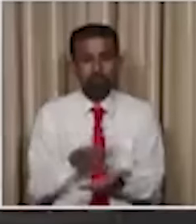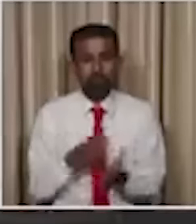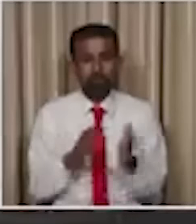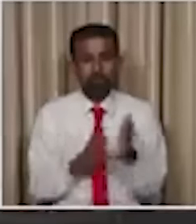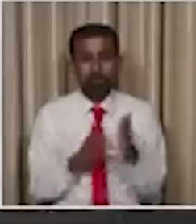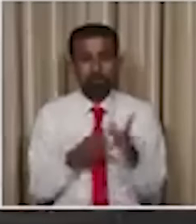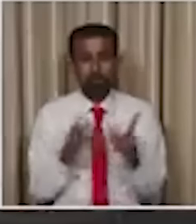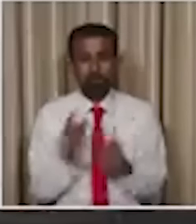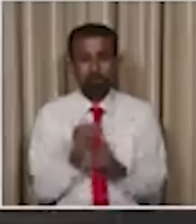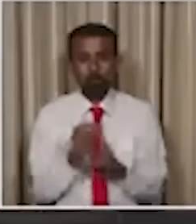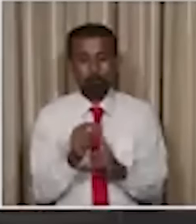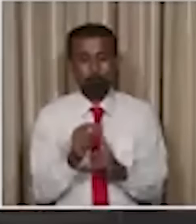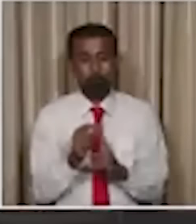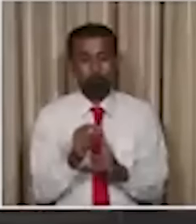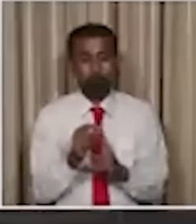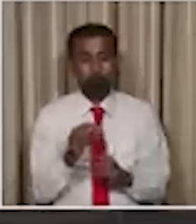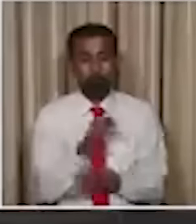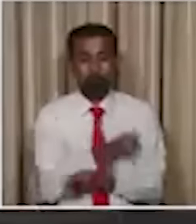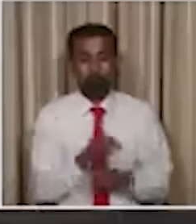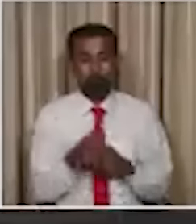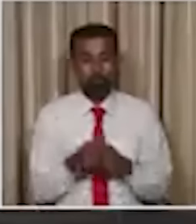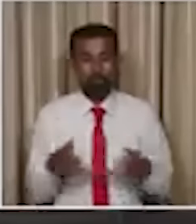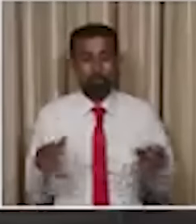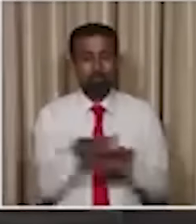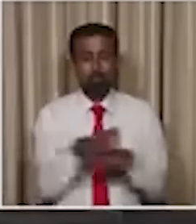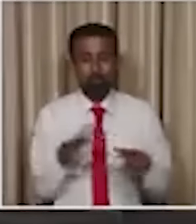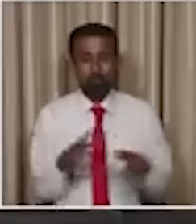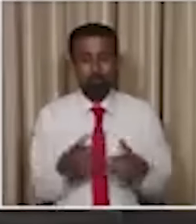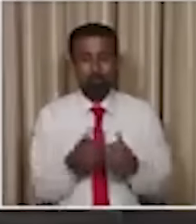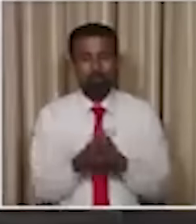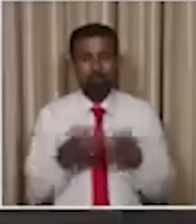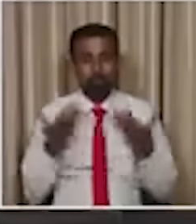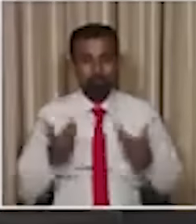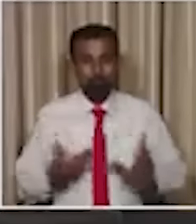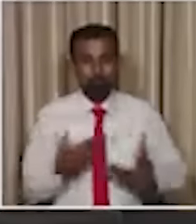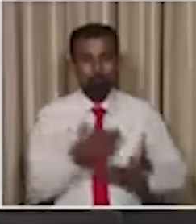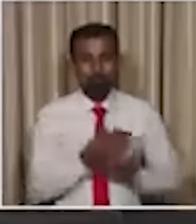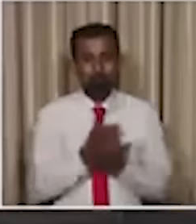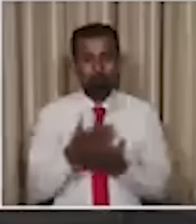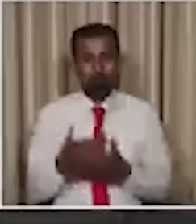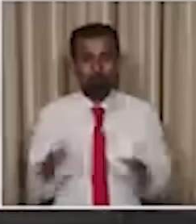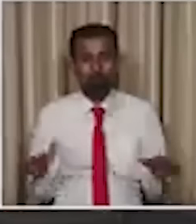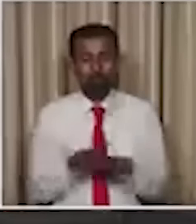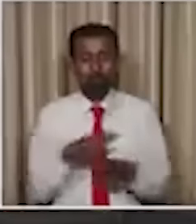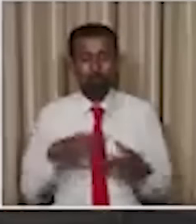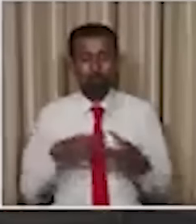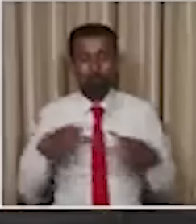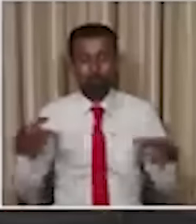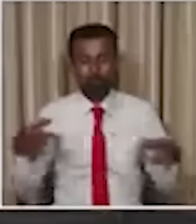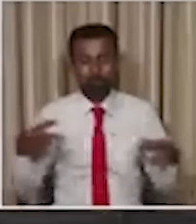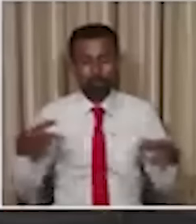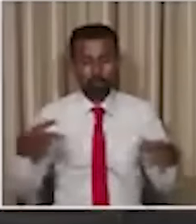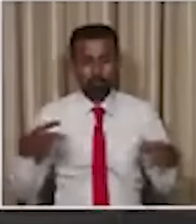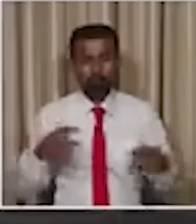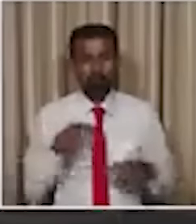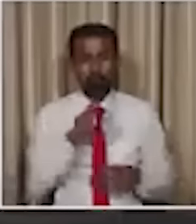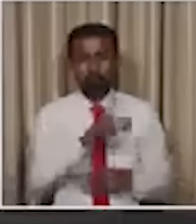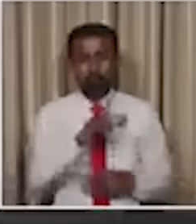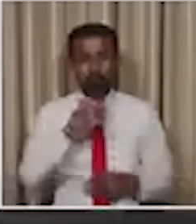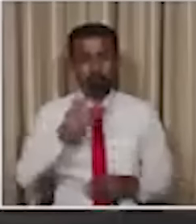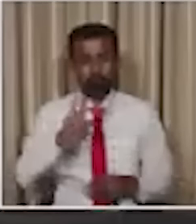කර භූමදානය කරන ලද සියලු ශරීර කොටස් ආවරණය වන පරිදි DNA සාම්පල 83ක්